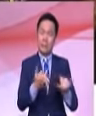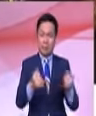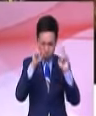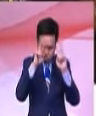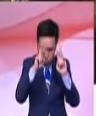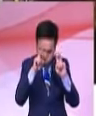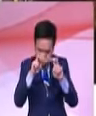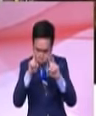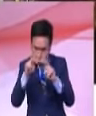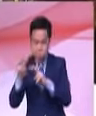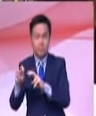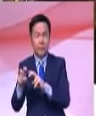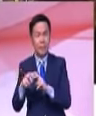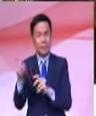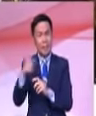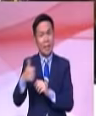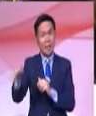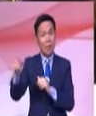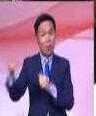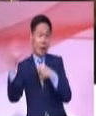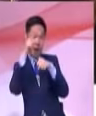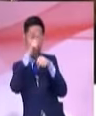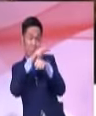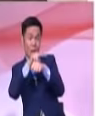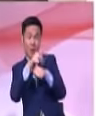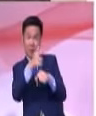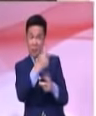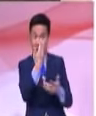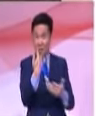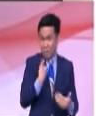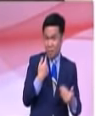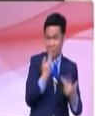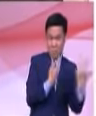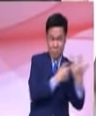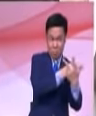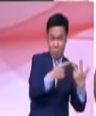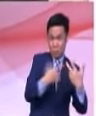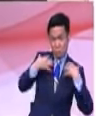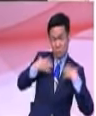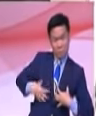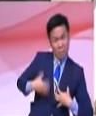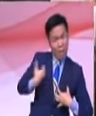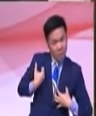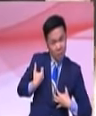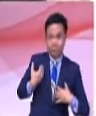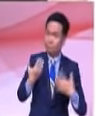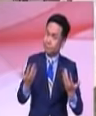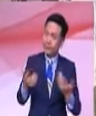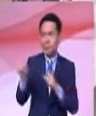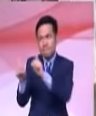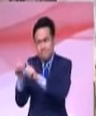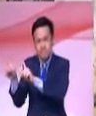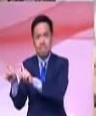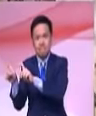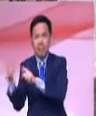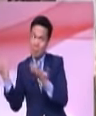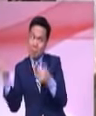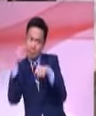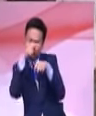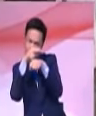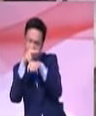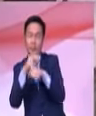siasatan sebentar lagi bersama dengan saksi dan juga lain-lain agensi. Semua mangsa keluar ke laut dari jeti Kampung Kesing,